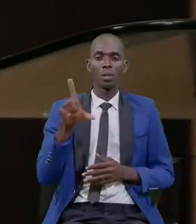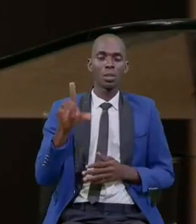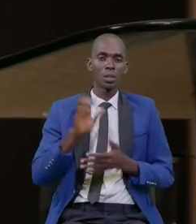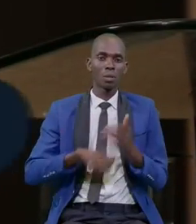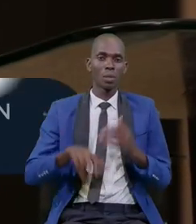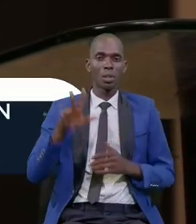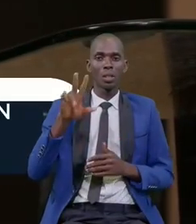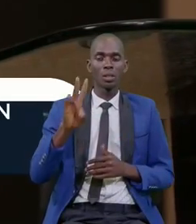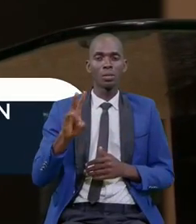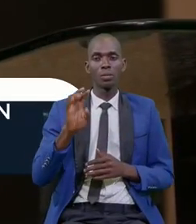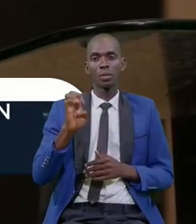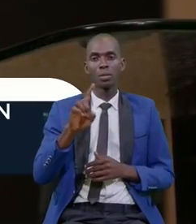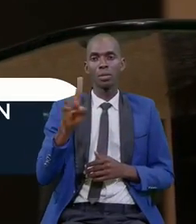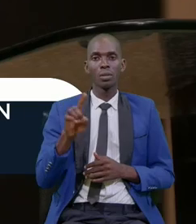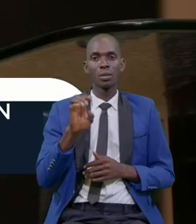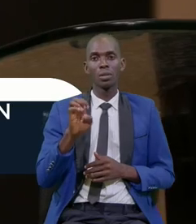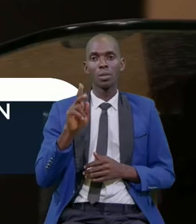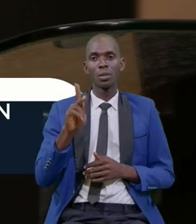Ézéchiel 37.